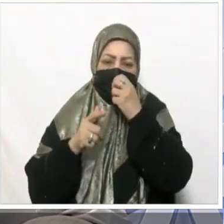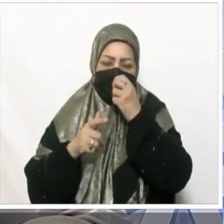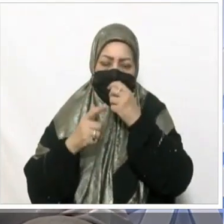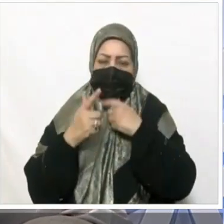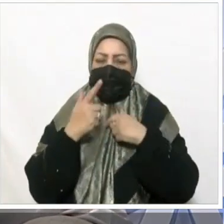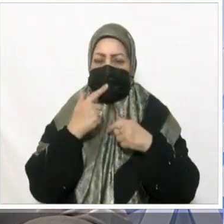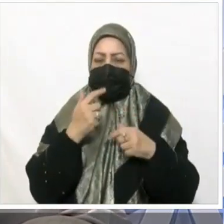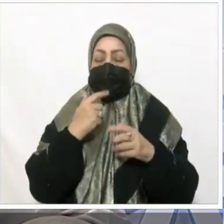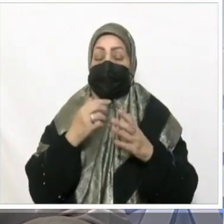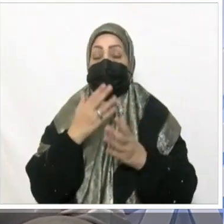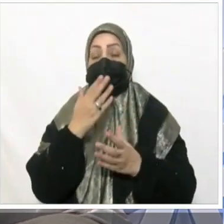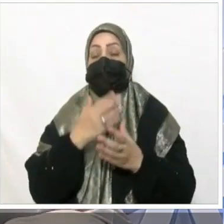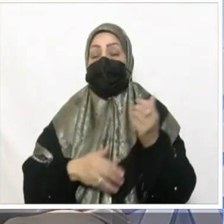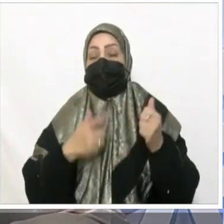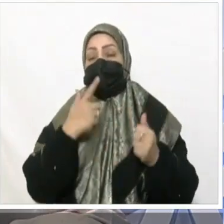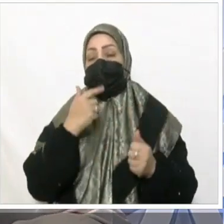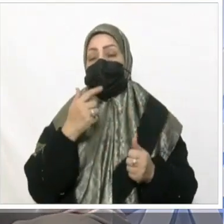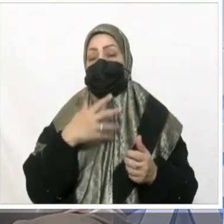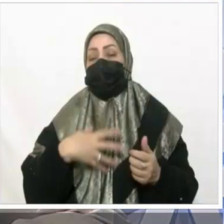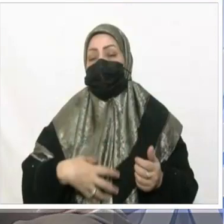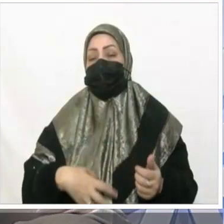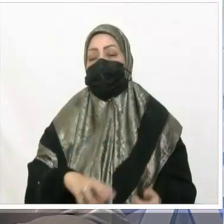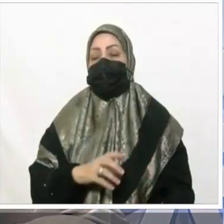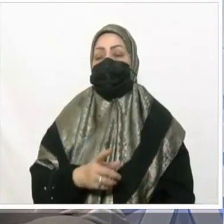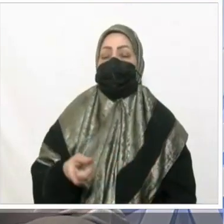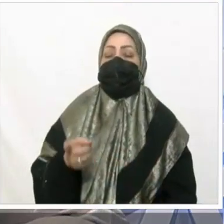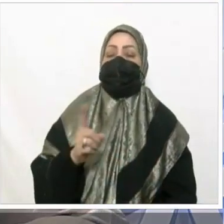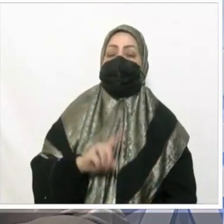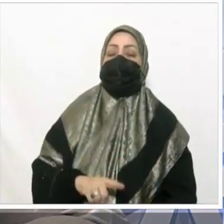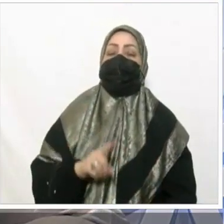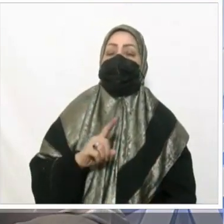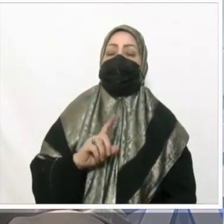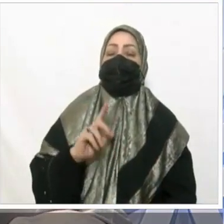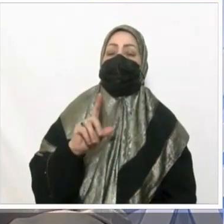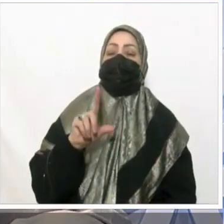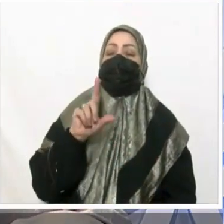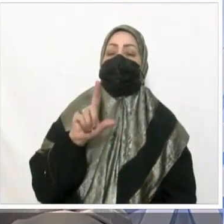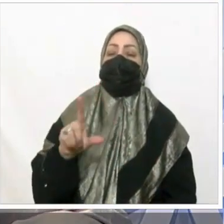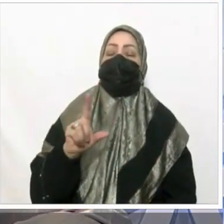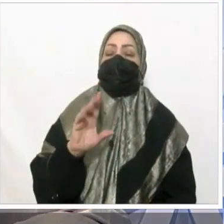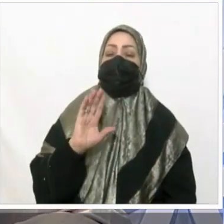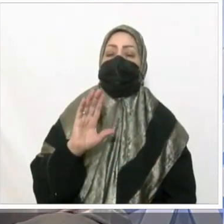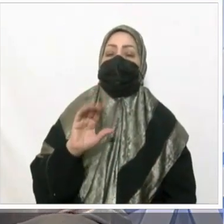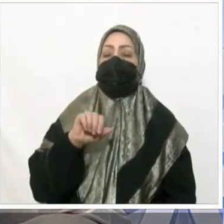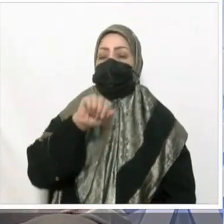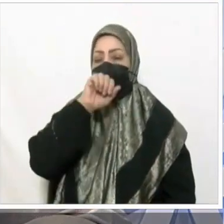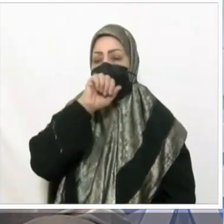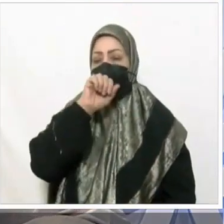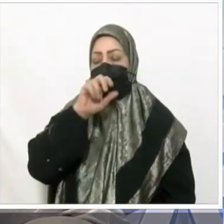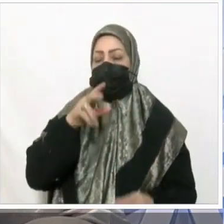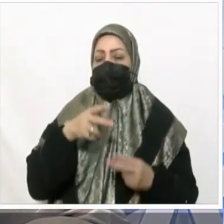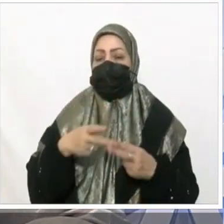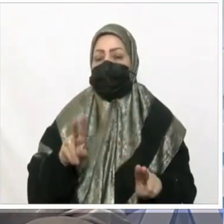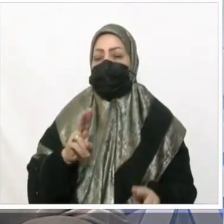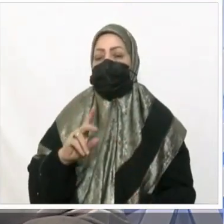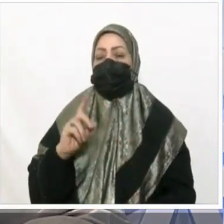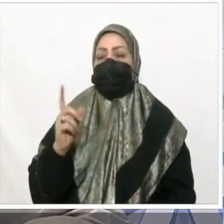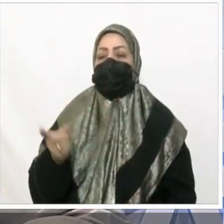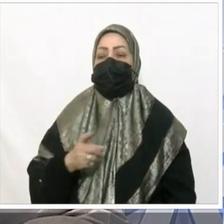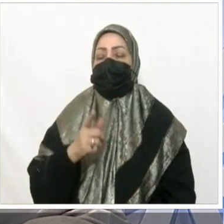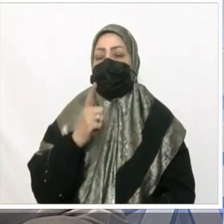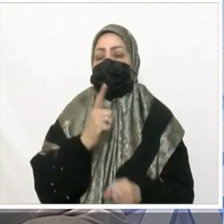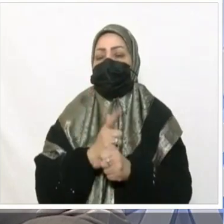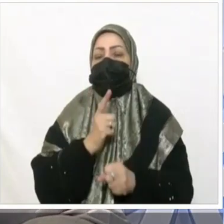القرآن، من حفظها تمنع لأنها أصبحت جنوبا، إلا آيات التعوذ فقط، وتمنع كذلك من